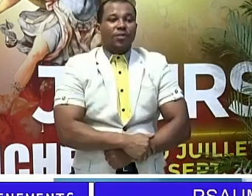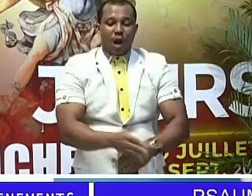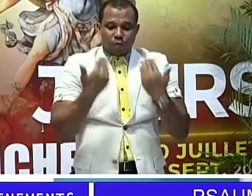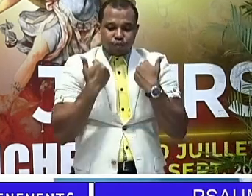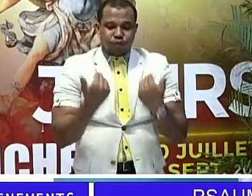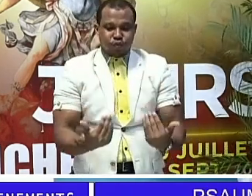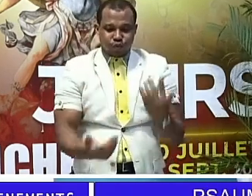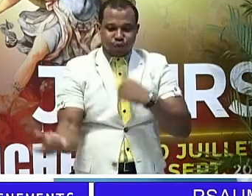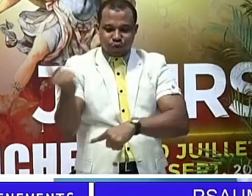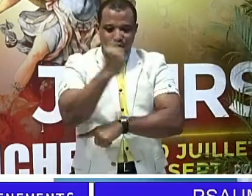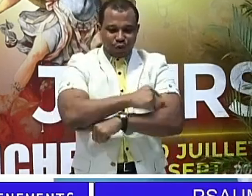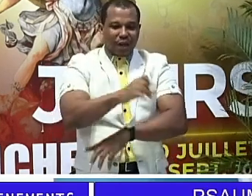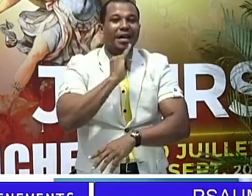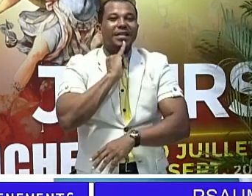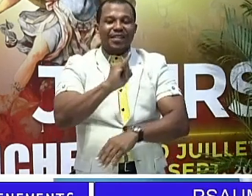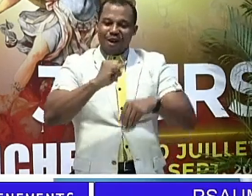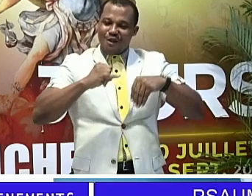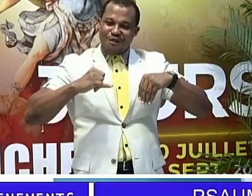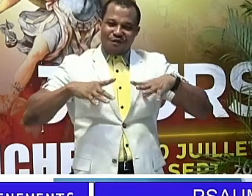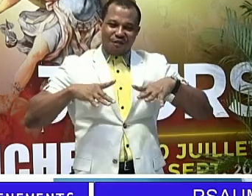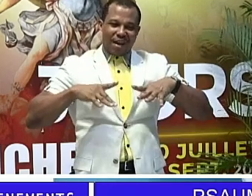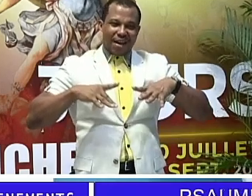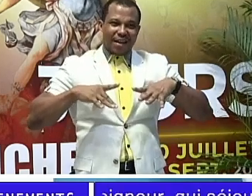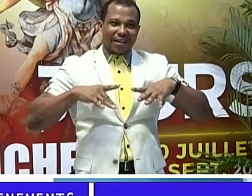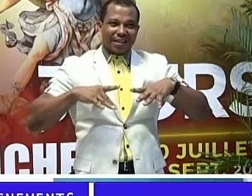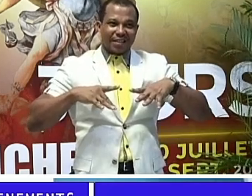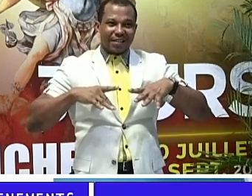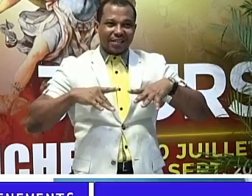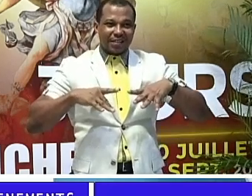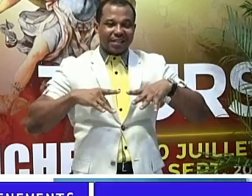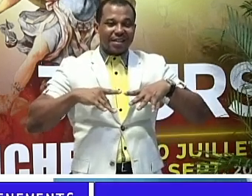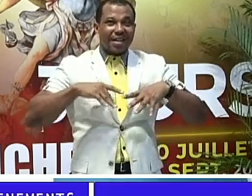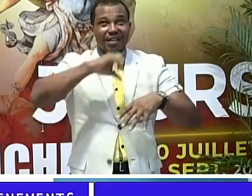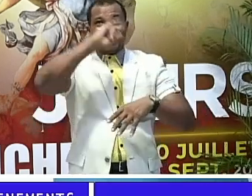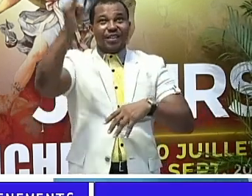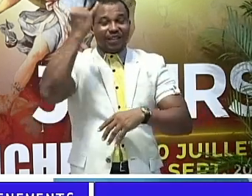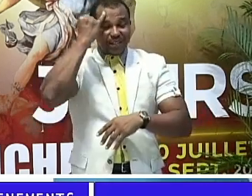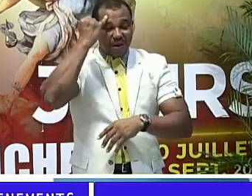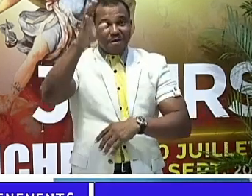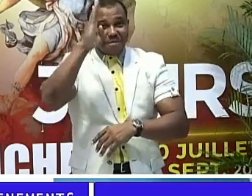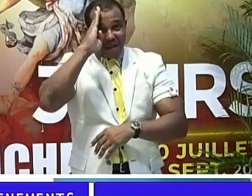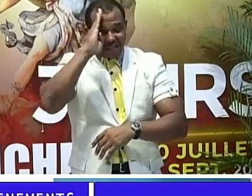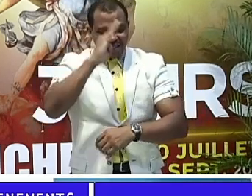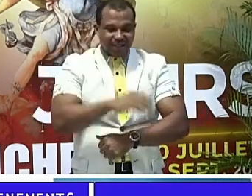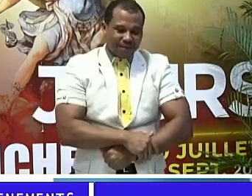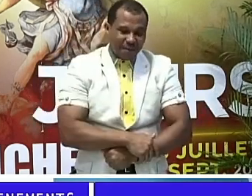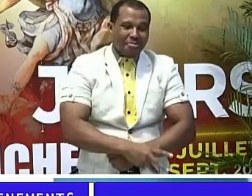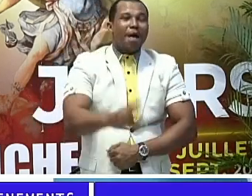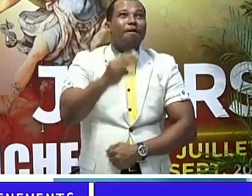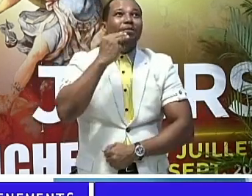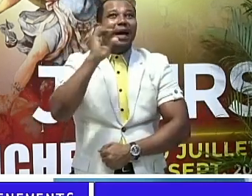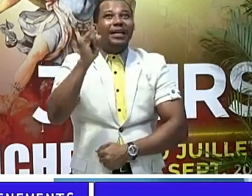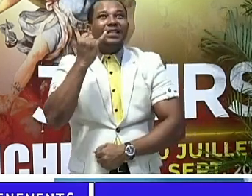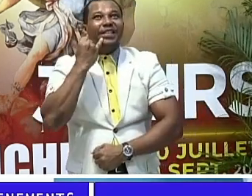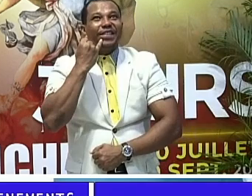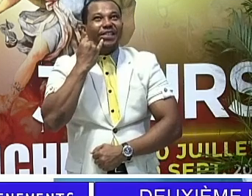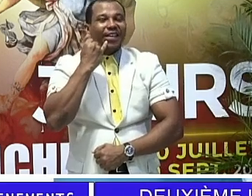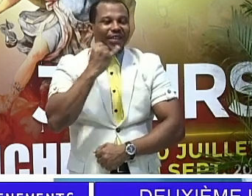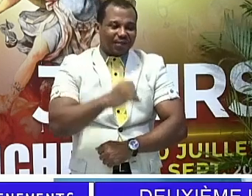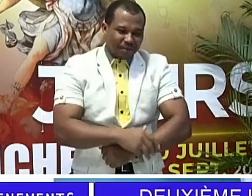c'est anniversaire également de Linda Sinias Jean-Baptiste, Magali Jean-Poix